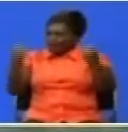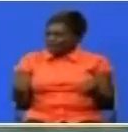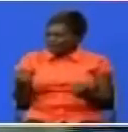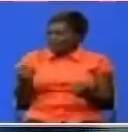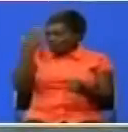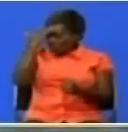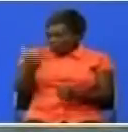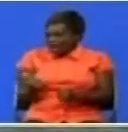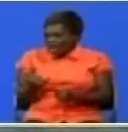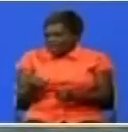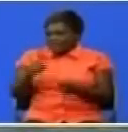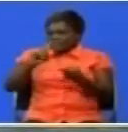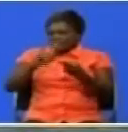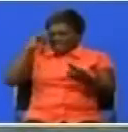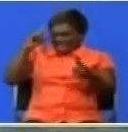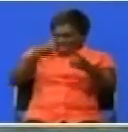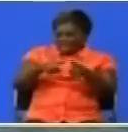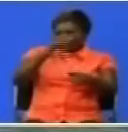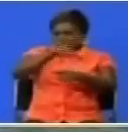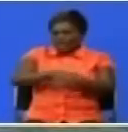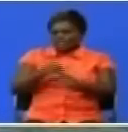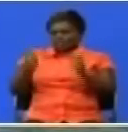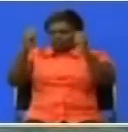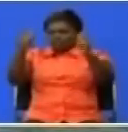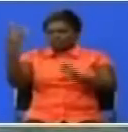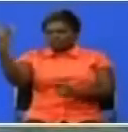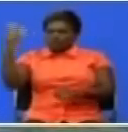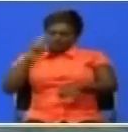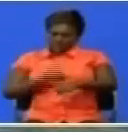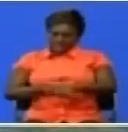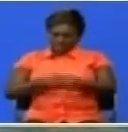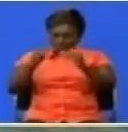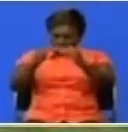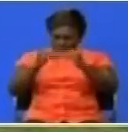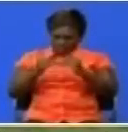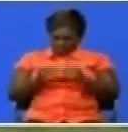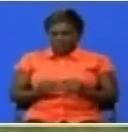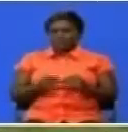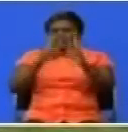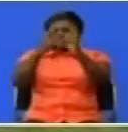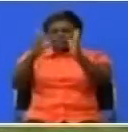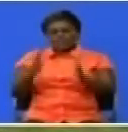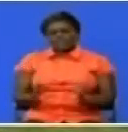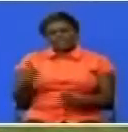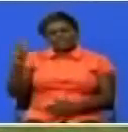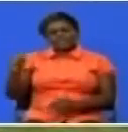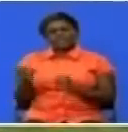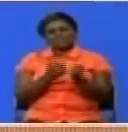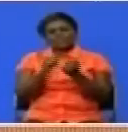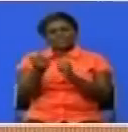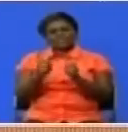pale ari ya wachezaji hawa ni kutoa taji lao mara 4 mtawalia. Moses Wahisi, KTN